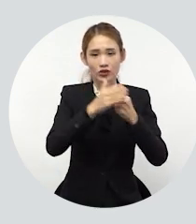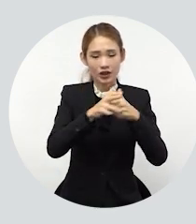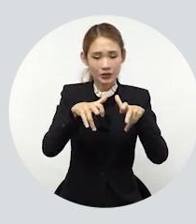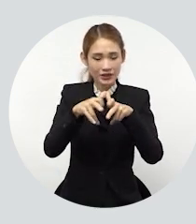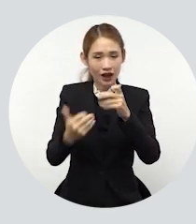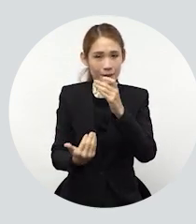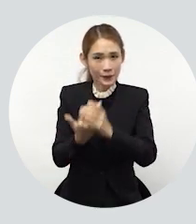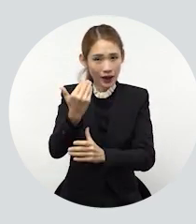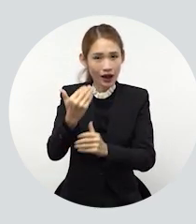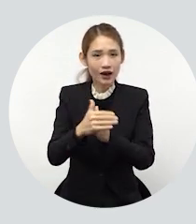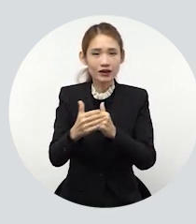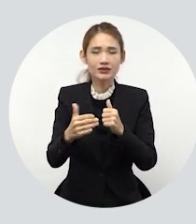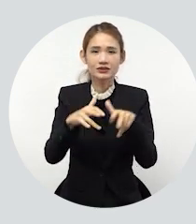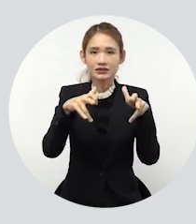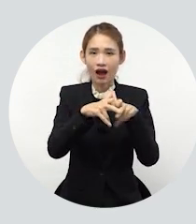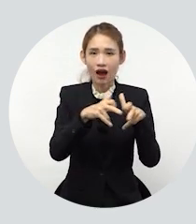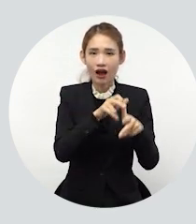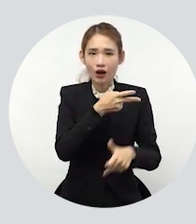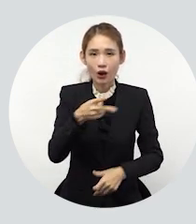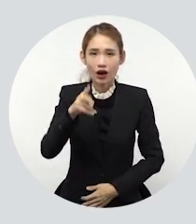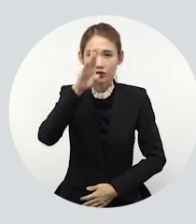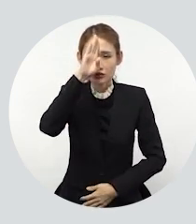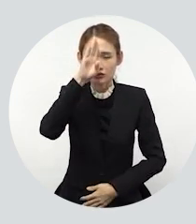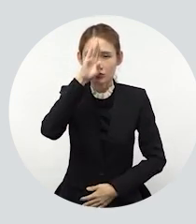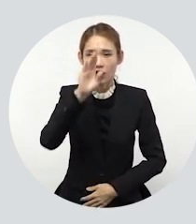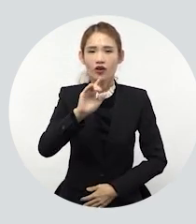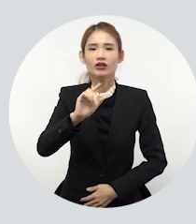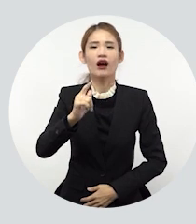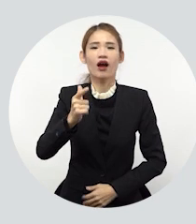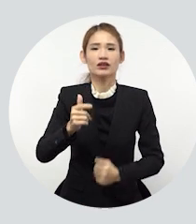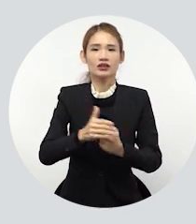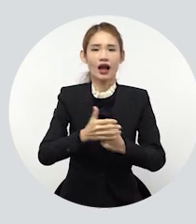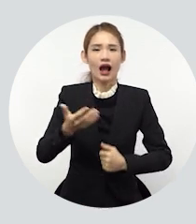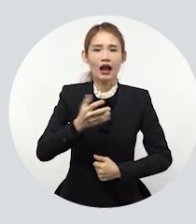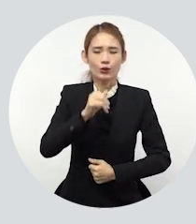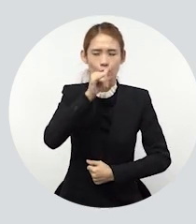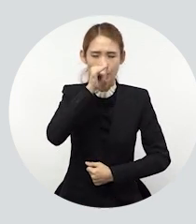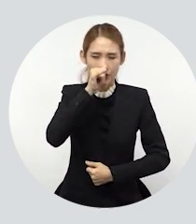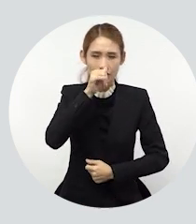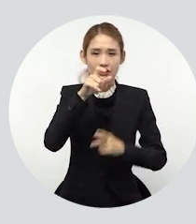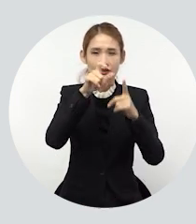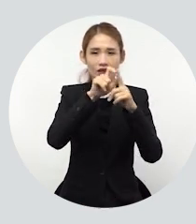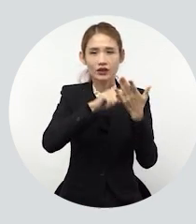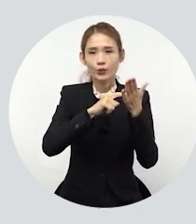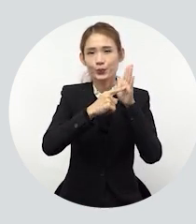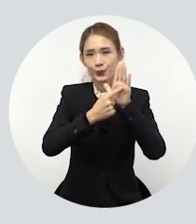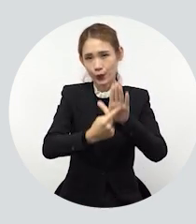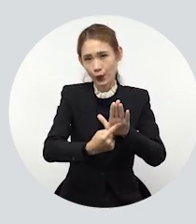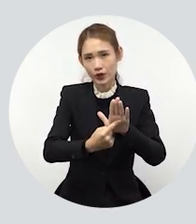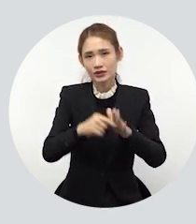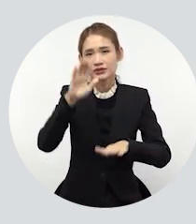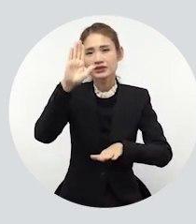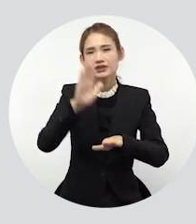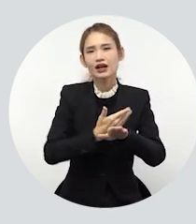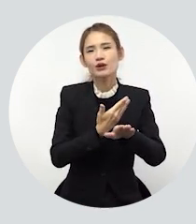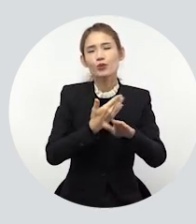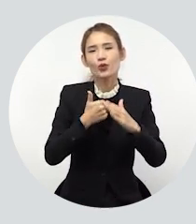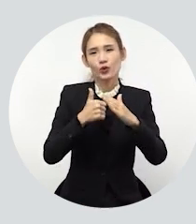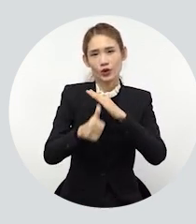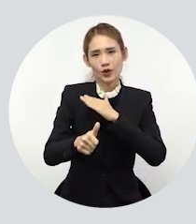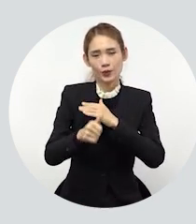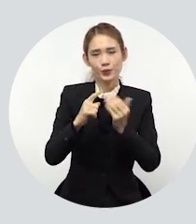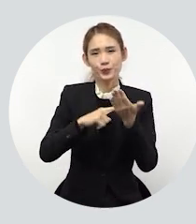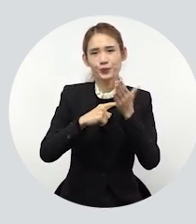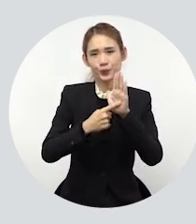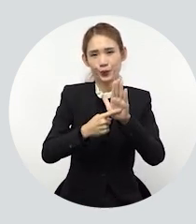장애가 발생을 할 수 있지만 장애 그 자체가 질병은 아니기 때문에 앓고 있다, 앓다라는 것은 정말 잘못된 대표적인